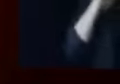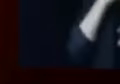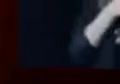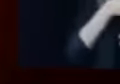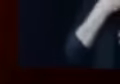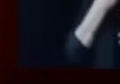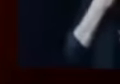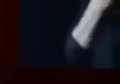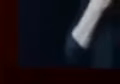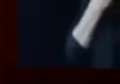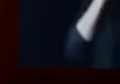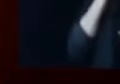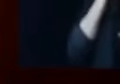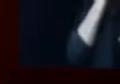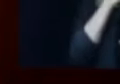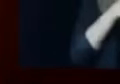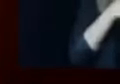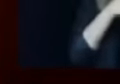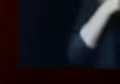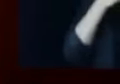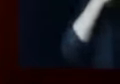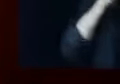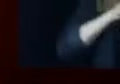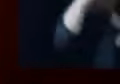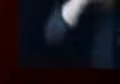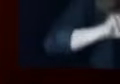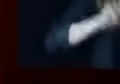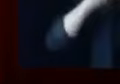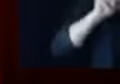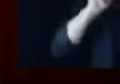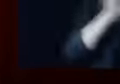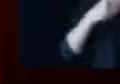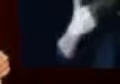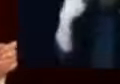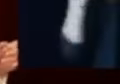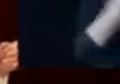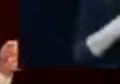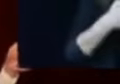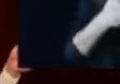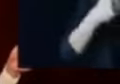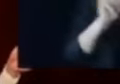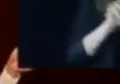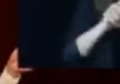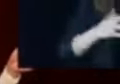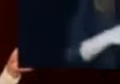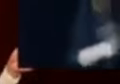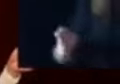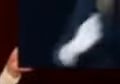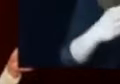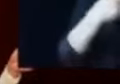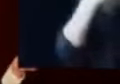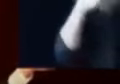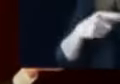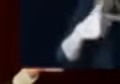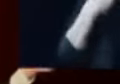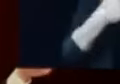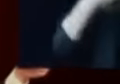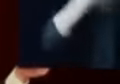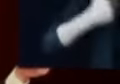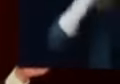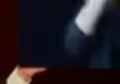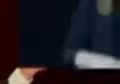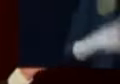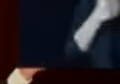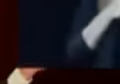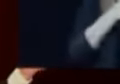una corsia preferenziale rispetto a tutti quelli che rispettano le regole per ottenere un'abitazione popolare. È una